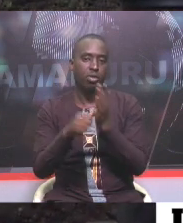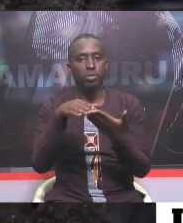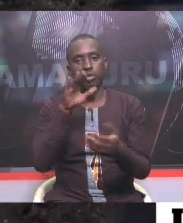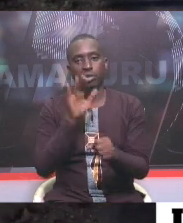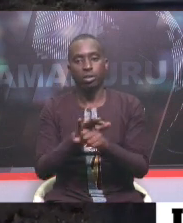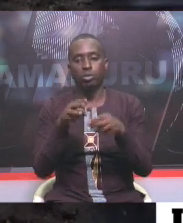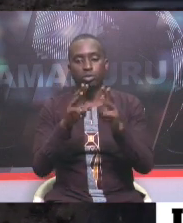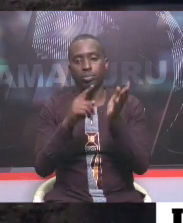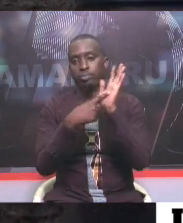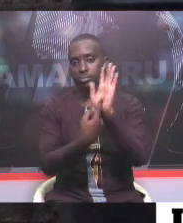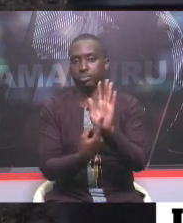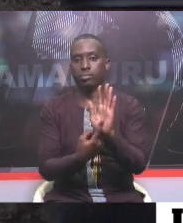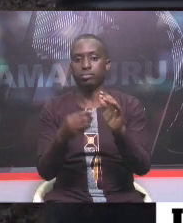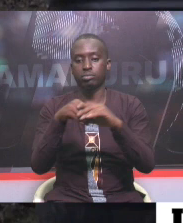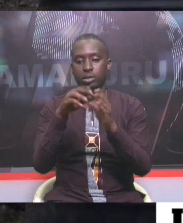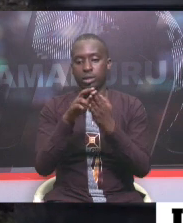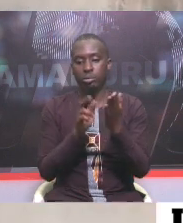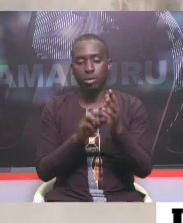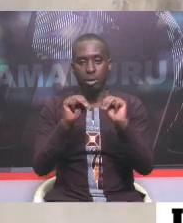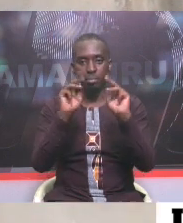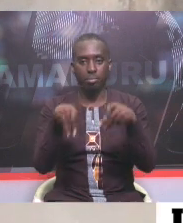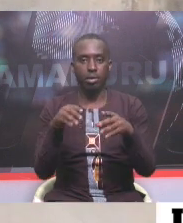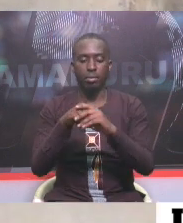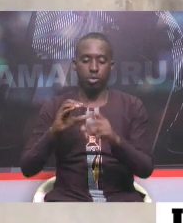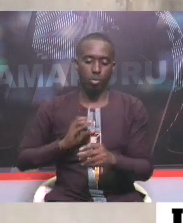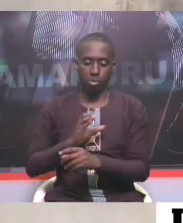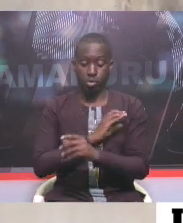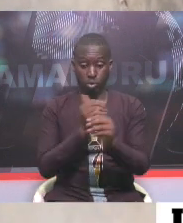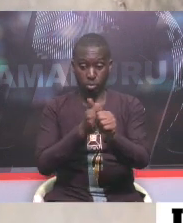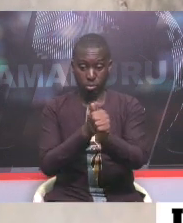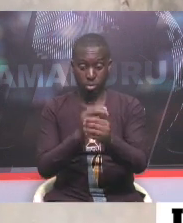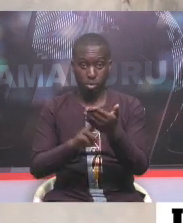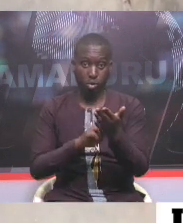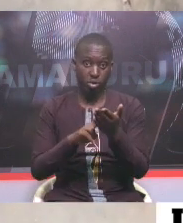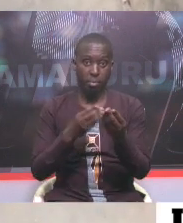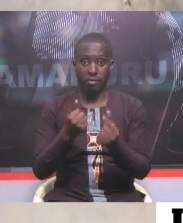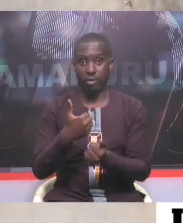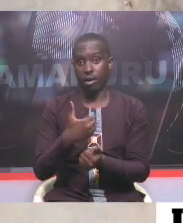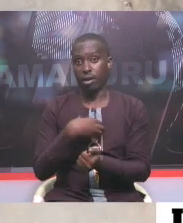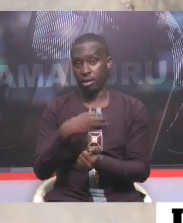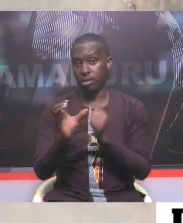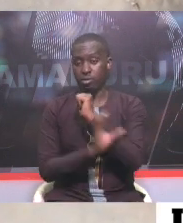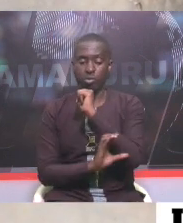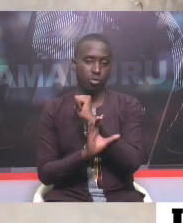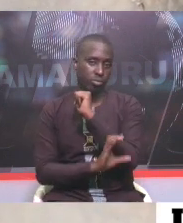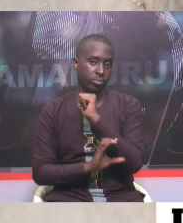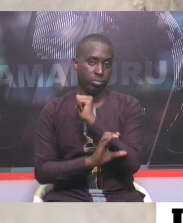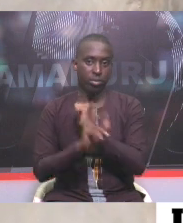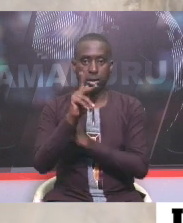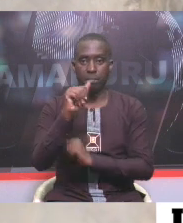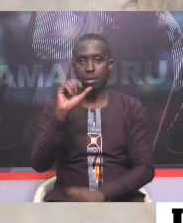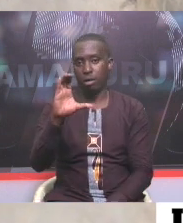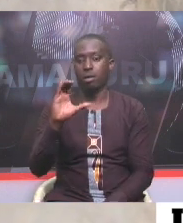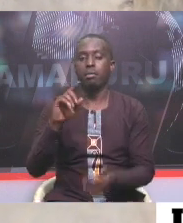nk'uko byanagiye bigarukwaho muri raporo z'abadepite bagize komisiyo ishinzwe gukurikirana imikoreshereze y'imari n'umutungo by'igihugu PAC.